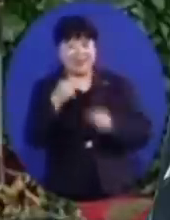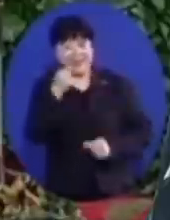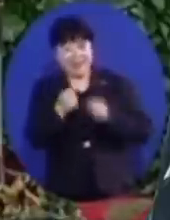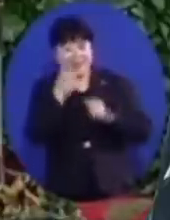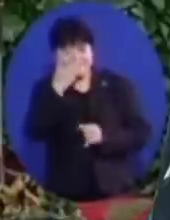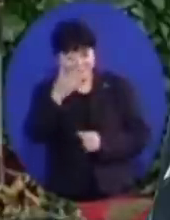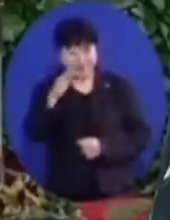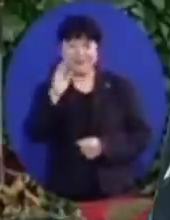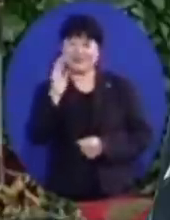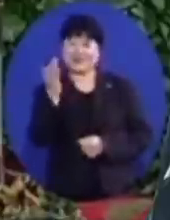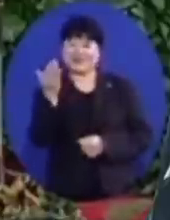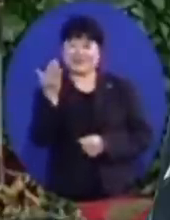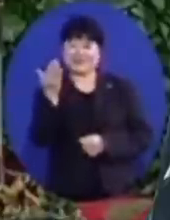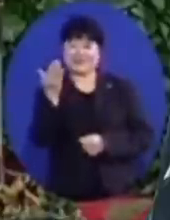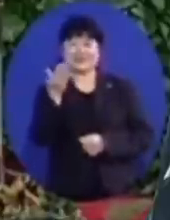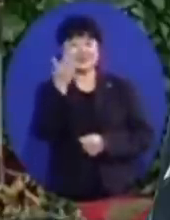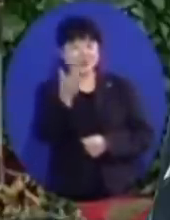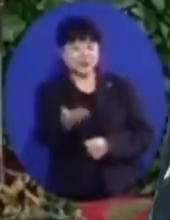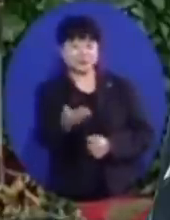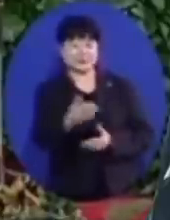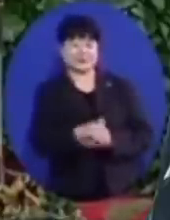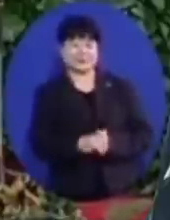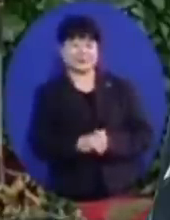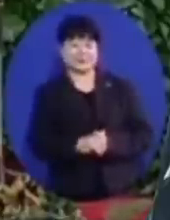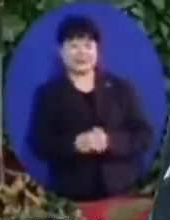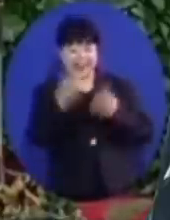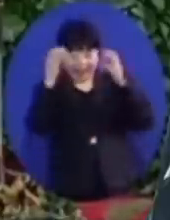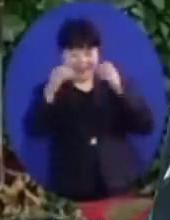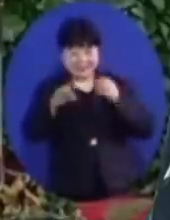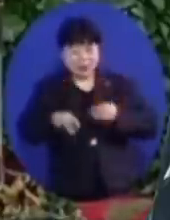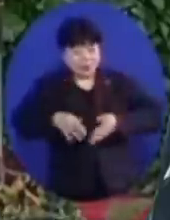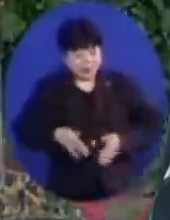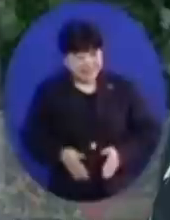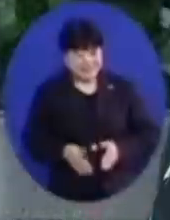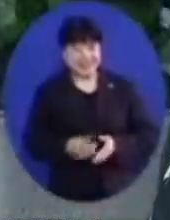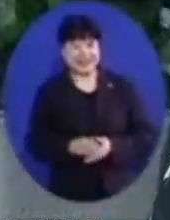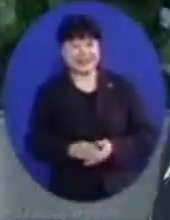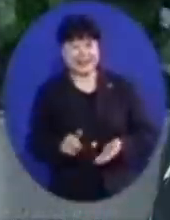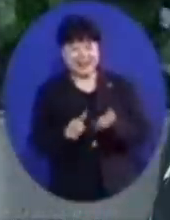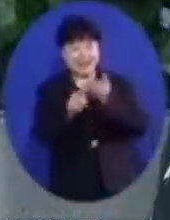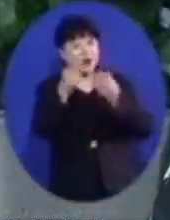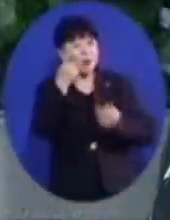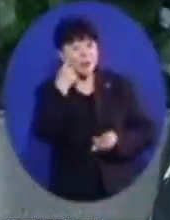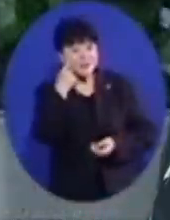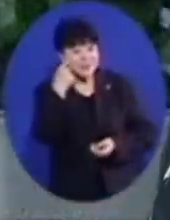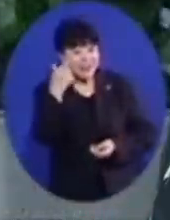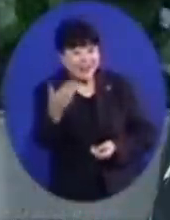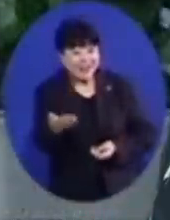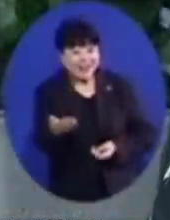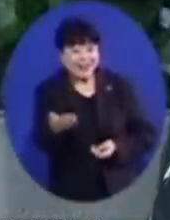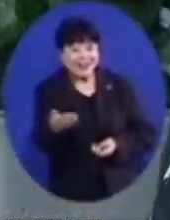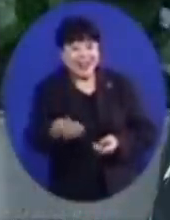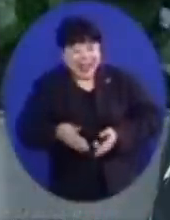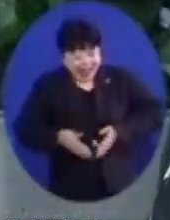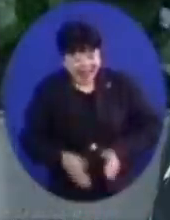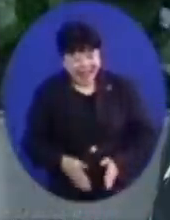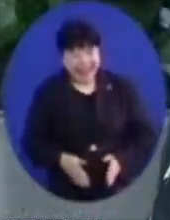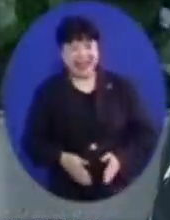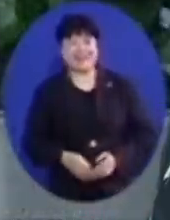주게 되는 것입니다 여러분 어린 얘기를 나아서 길러 보셨지요 왜